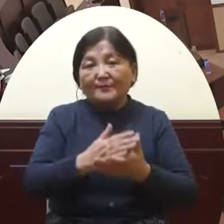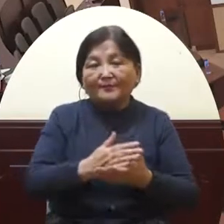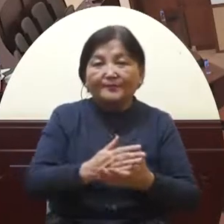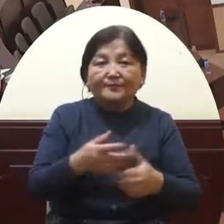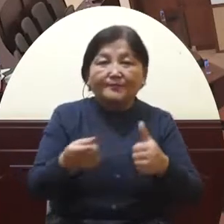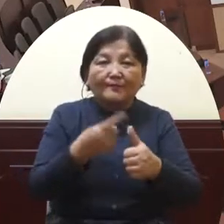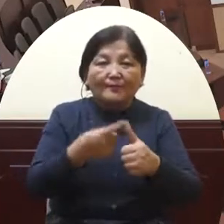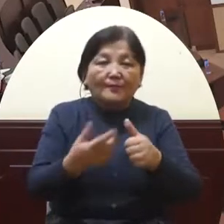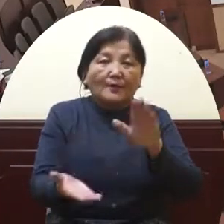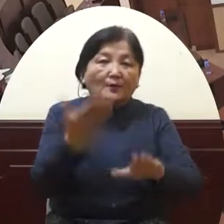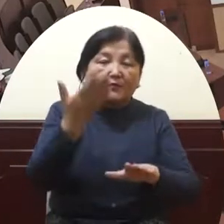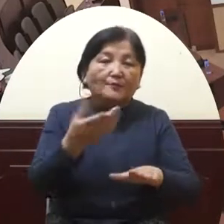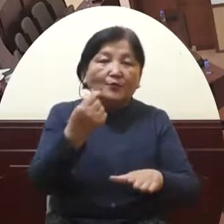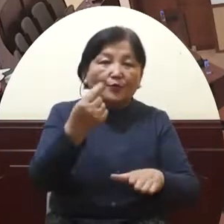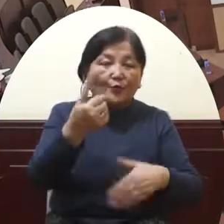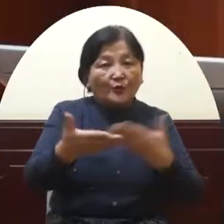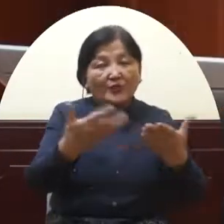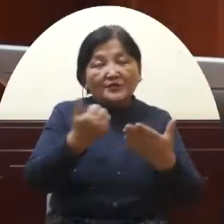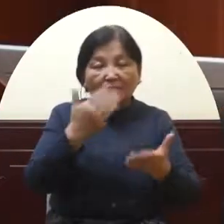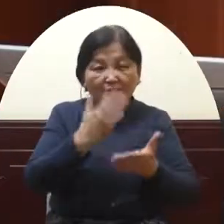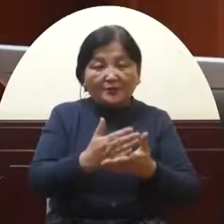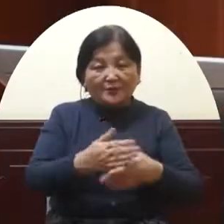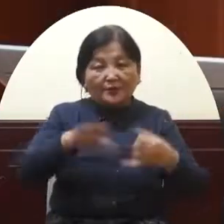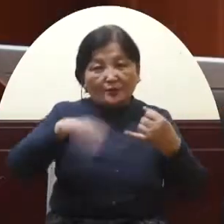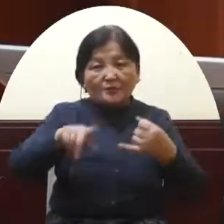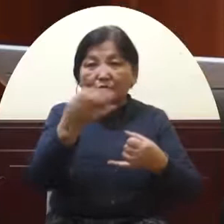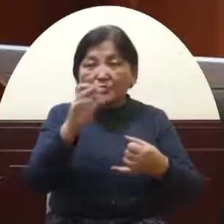Тэгэр төгсгөлийн зүйл ерөнхийдөө бид